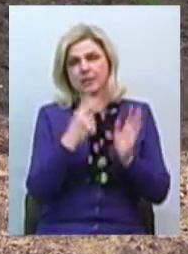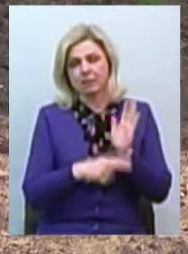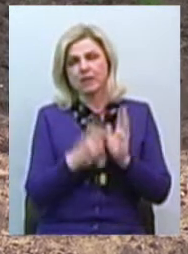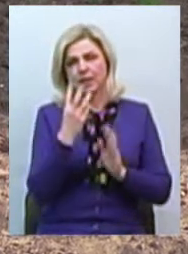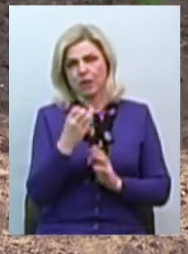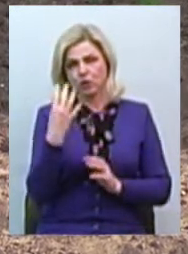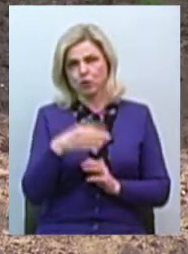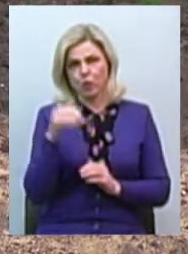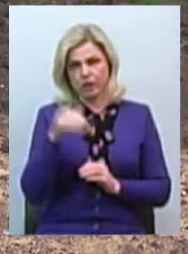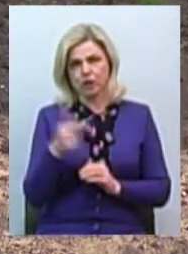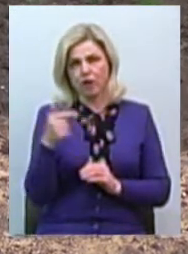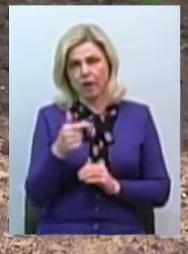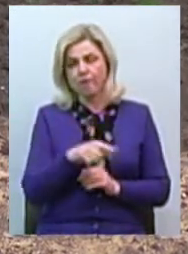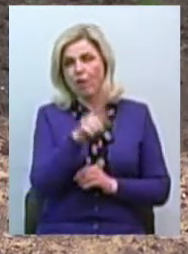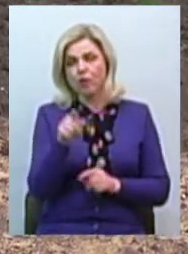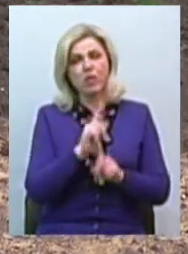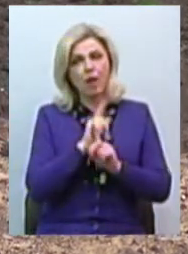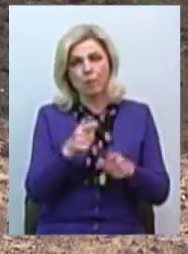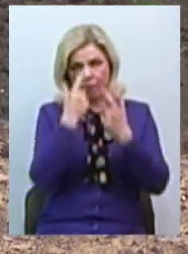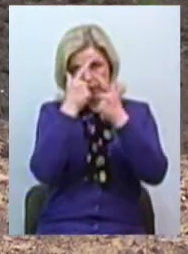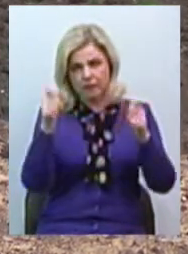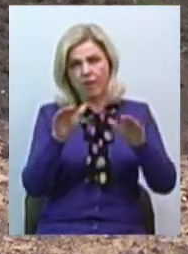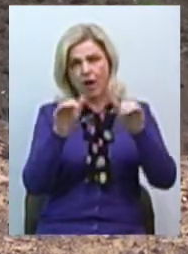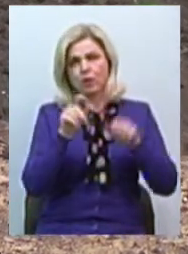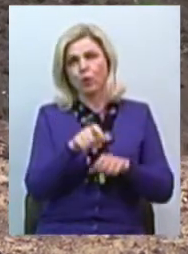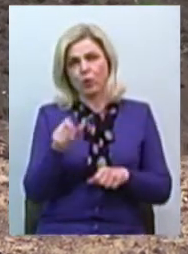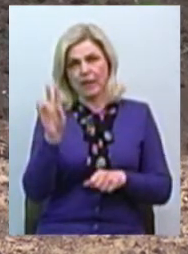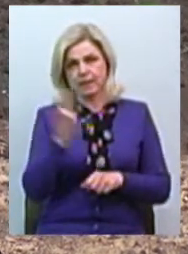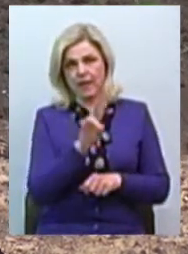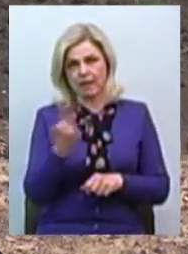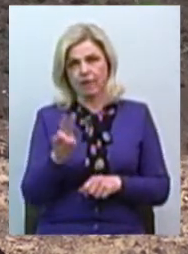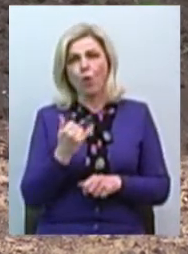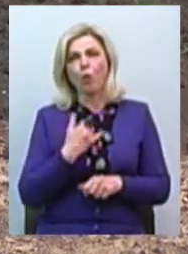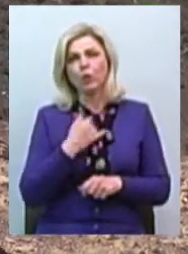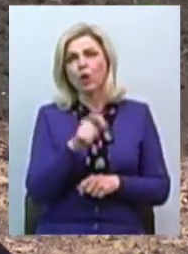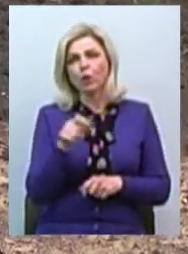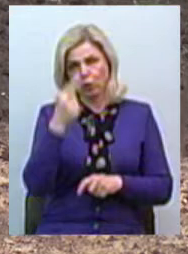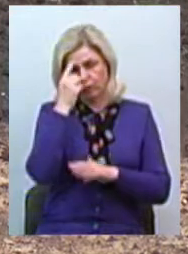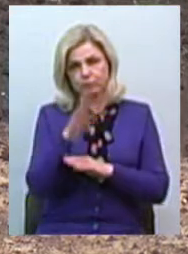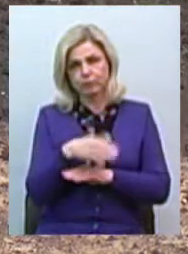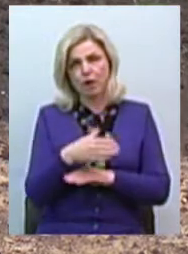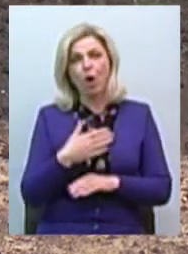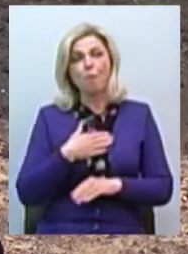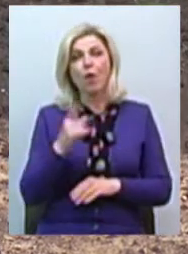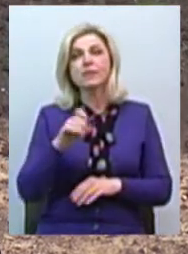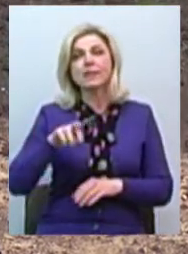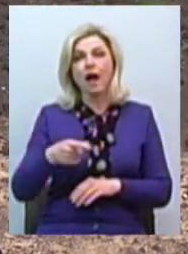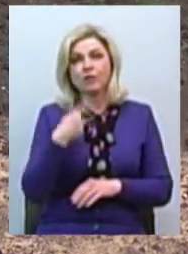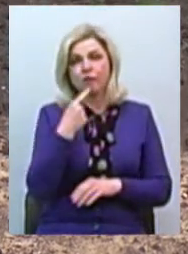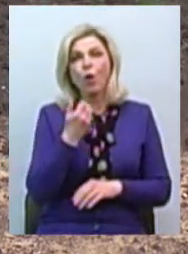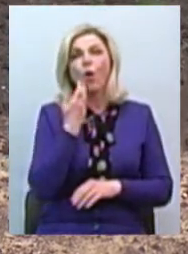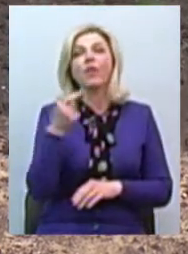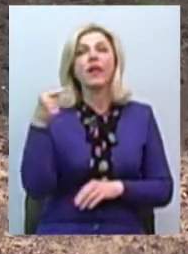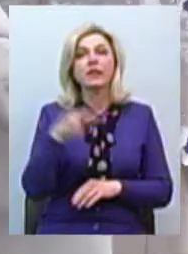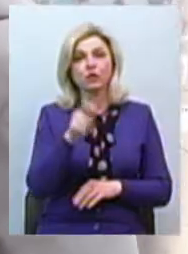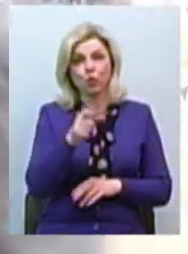гривень. Ось тоді вони не будуть зазивати людей до церков. У нас зараз люди дуже безтурботні. Мій зять каже, коли тисячами понесуть на кладовище,